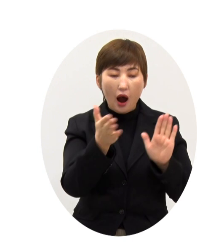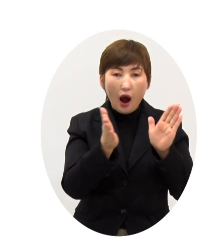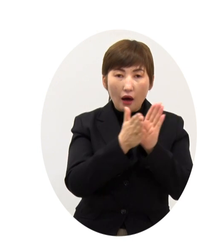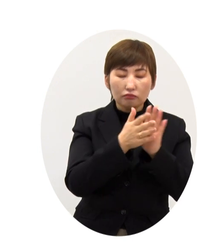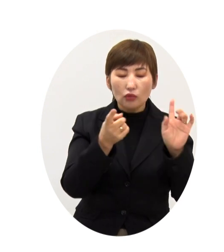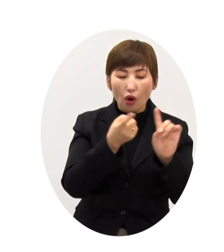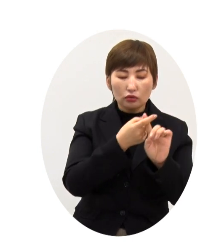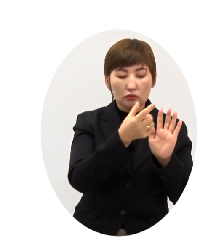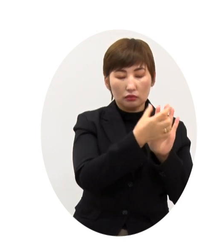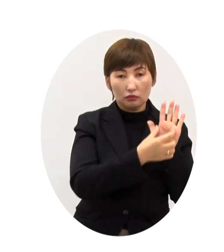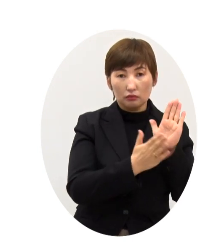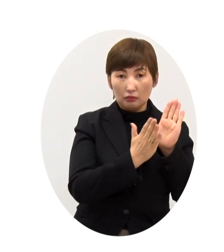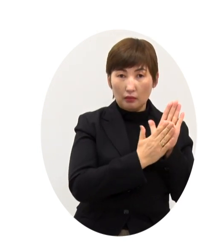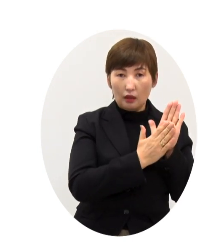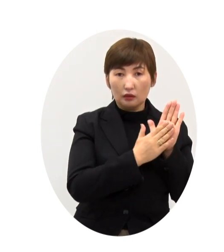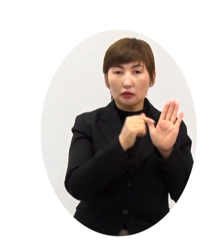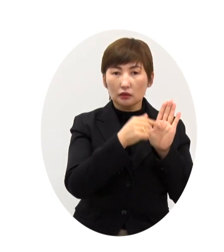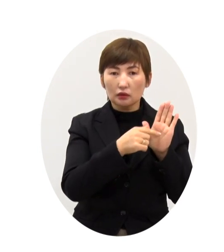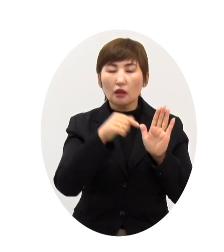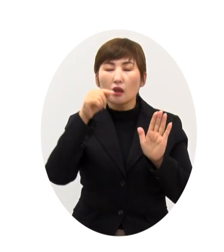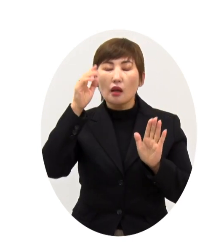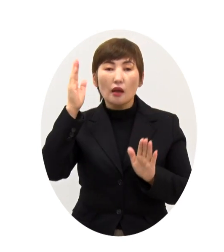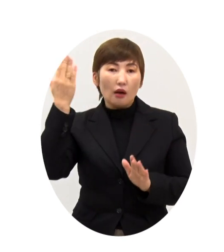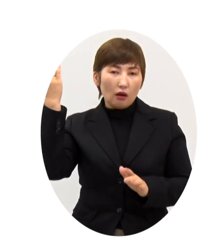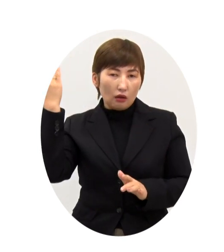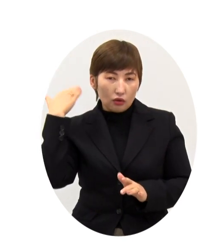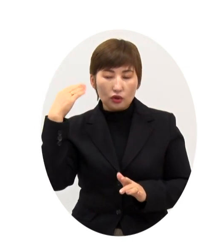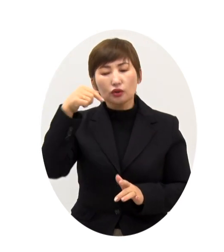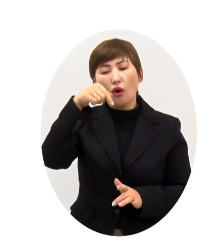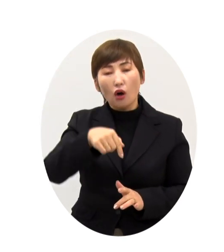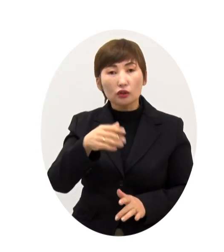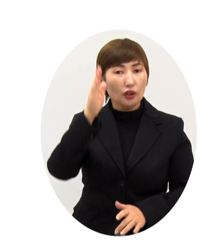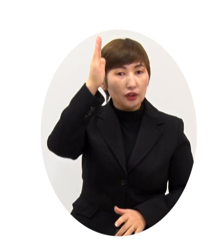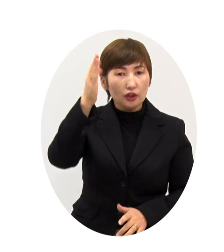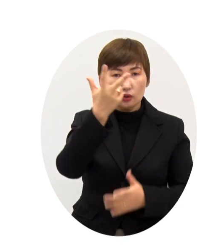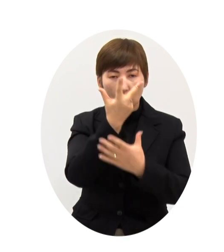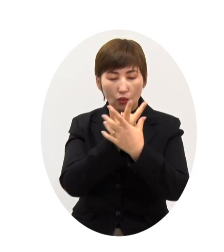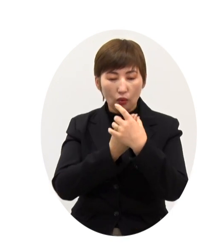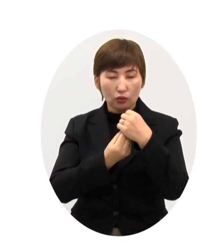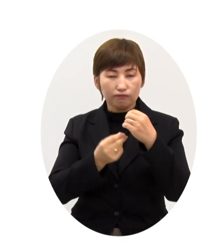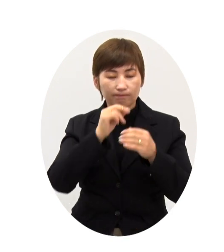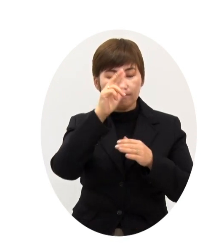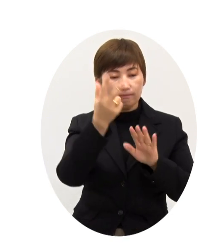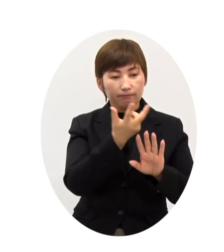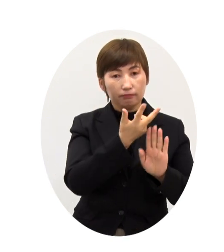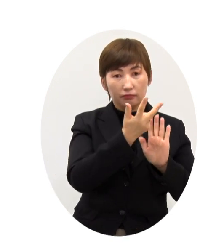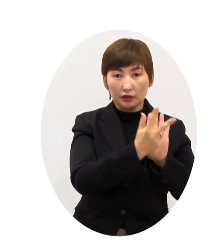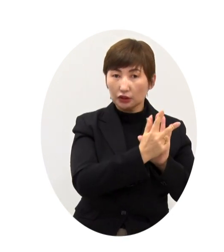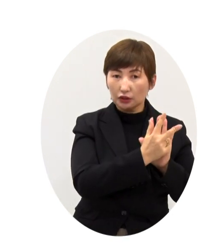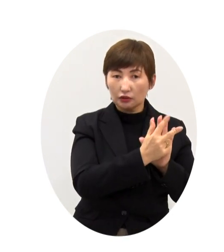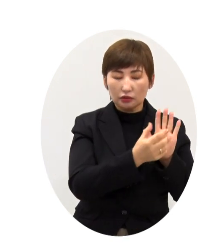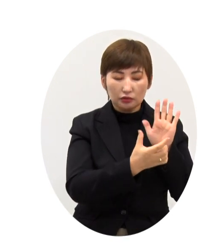дурсалсан. Сүлдний хүрээний магнан хэсэгт эрт идүүгээ ирээдүй 3 цагийг бэлгэцсэн хүслийг хангах чандман